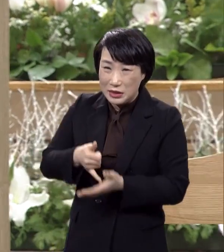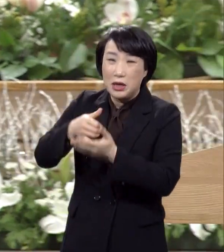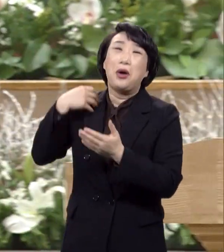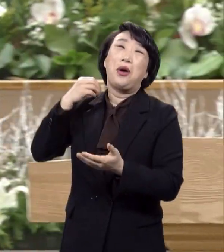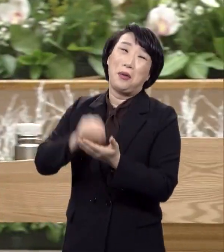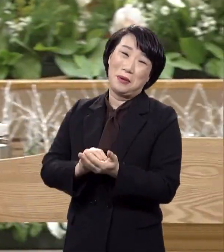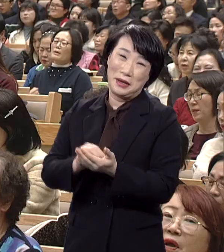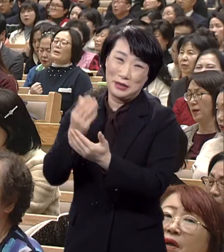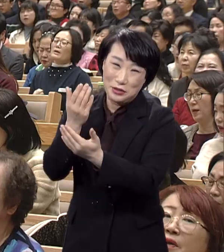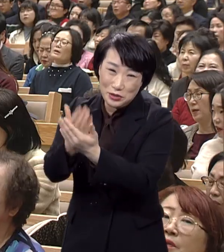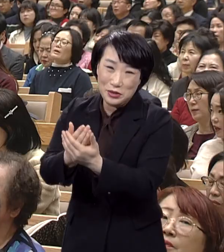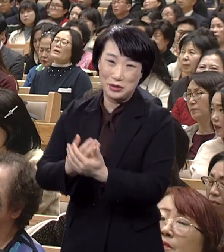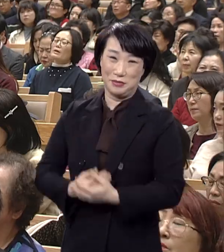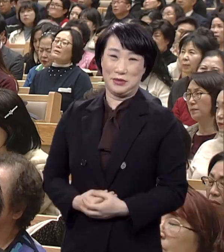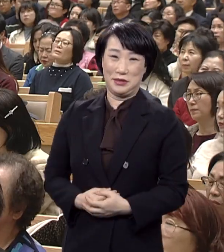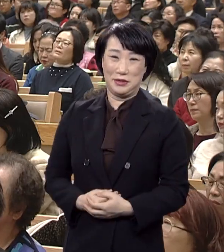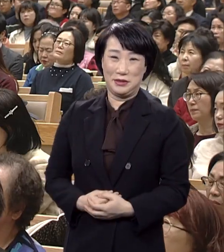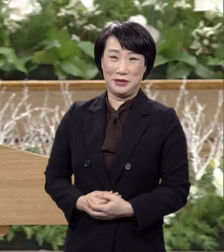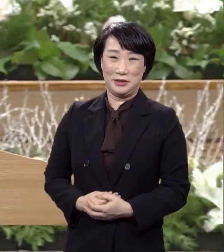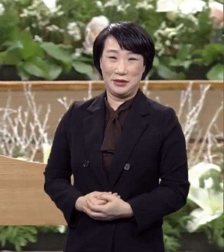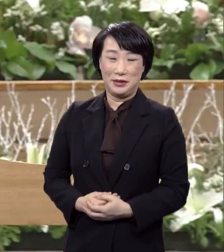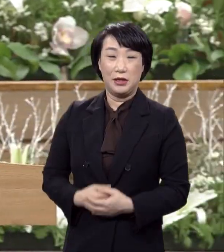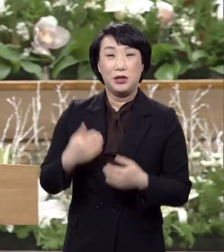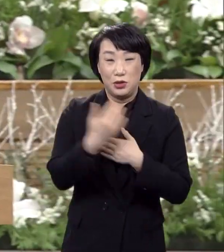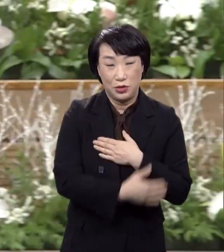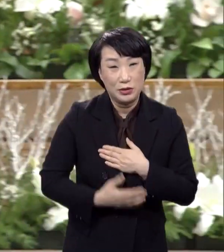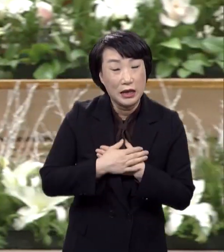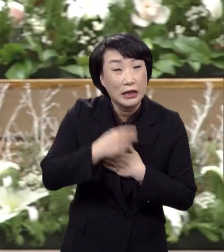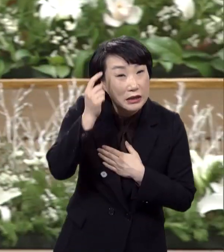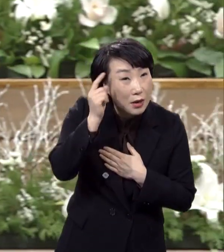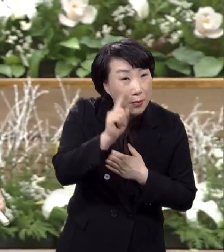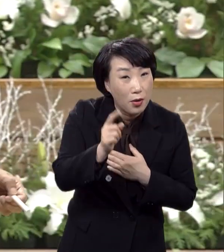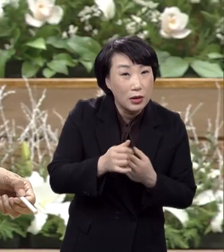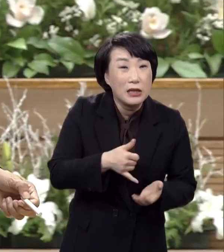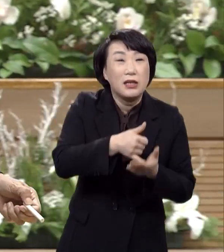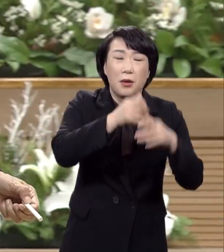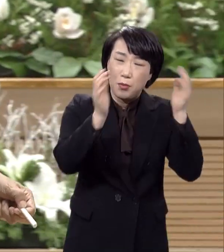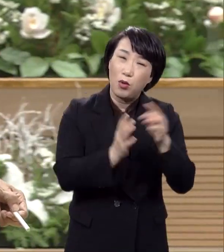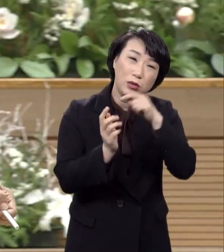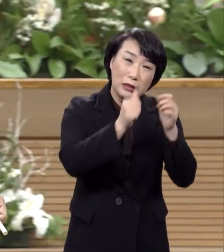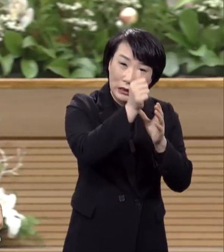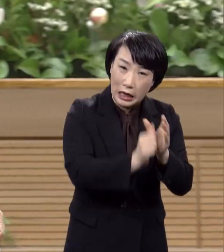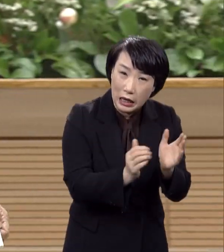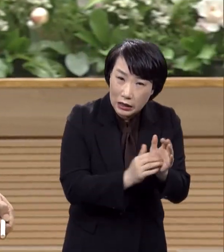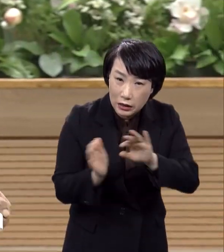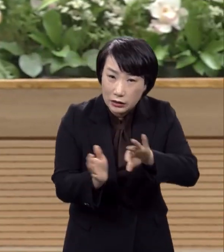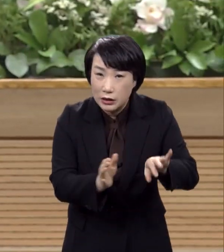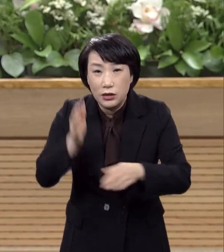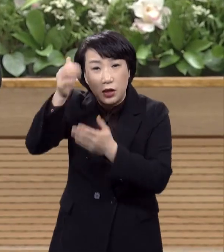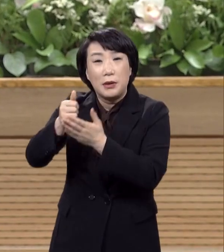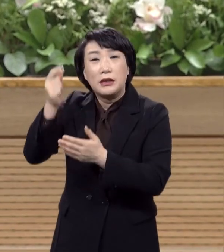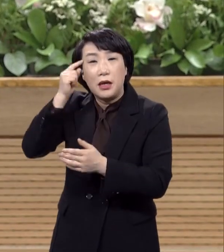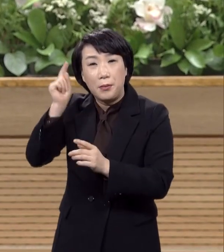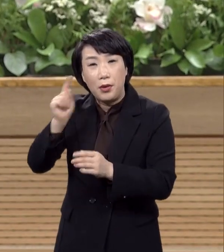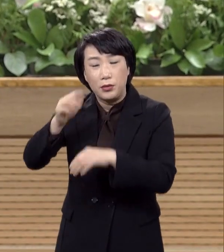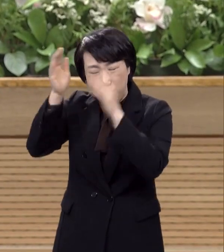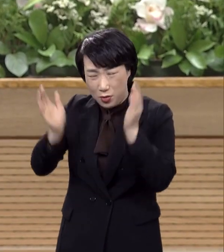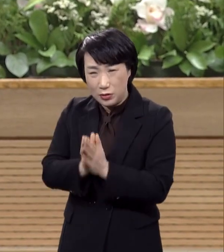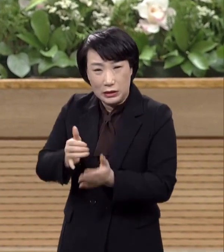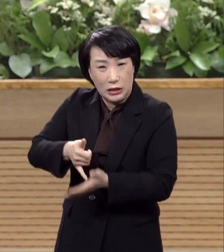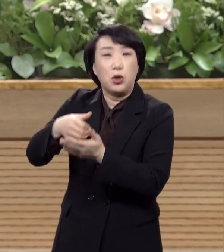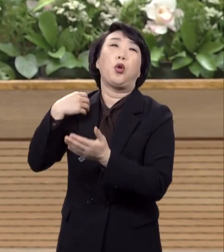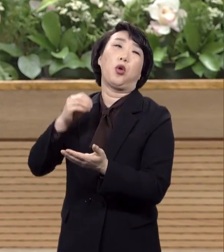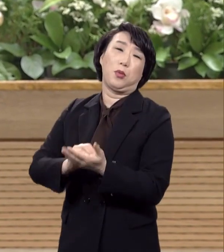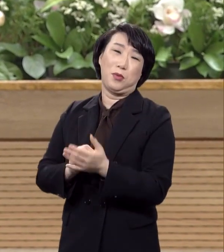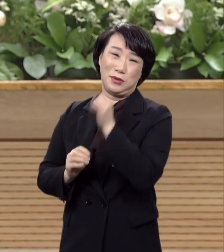회복되게 도와주시옵소서. 육신의 생각은 전인격이 타락이지만 성령의 생각은 전인격의 회복이다